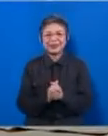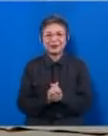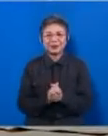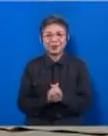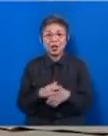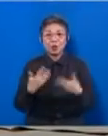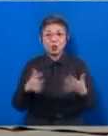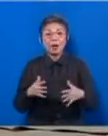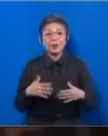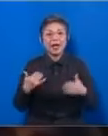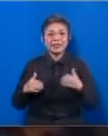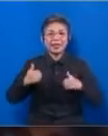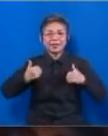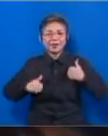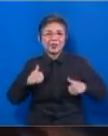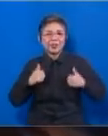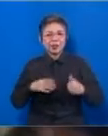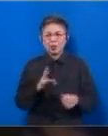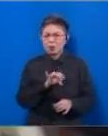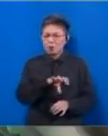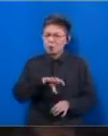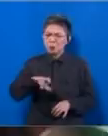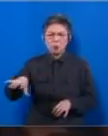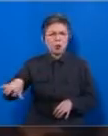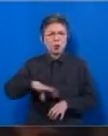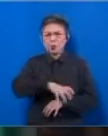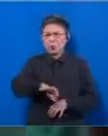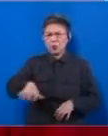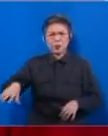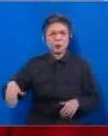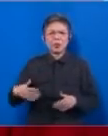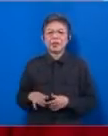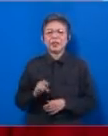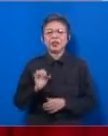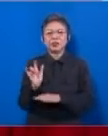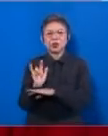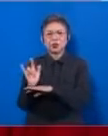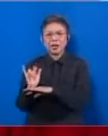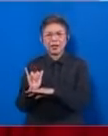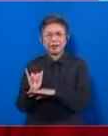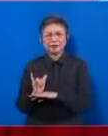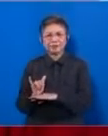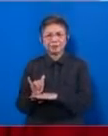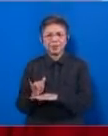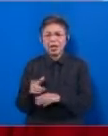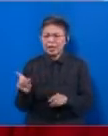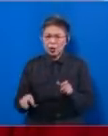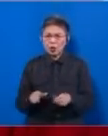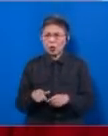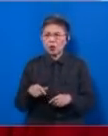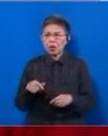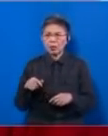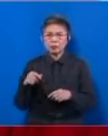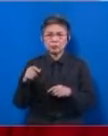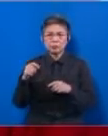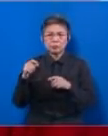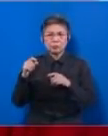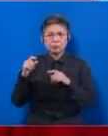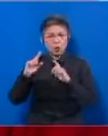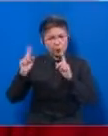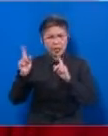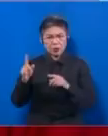Mereka sudah terbiasa pentas di berbagai tempat di Yogyakarta. Orang-orang yang normal sudah